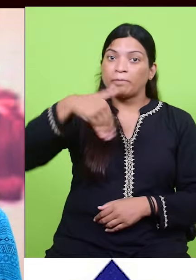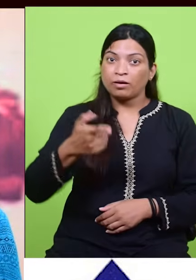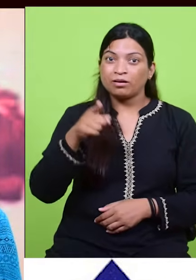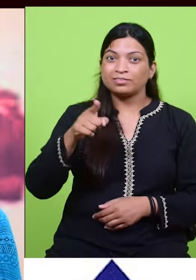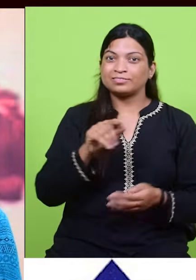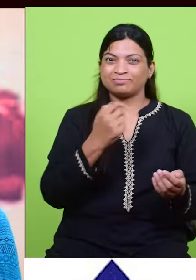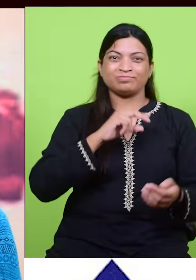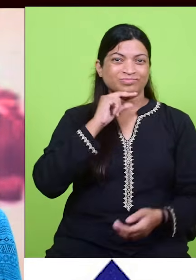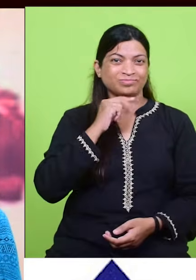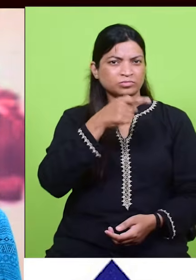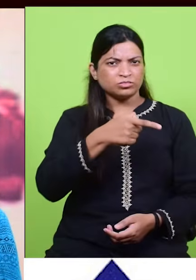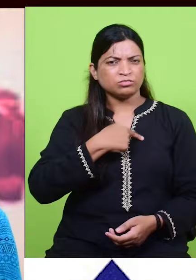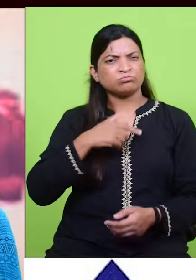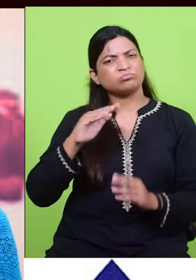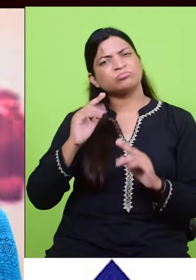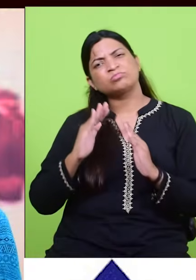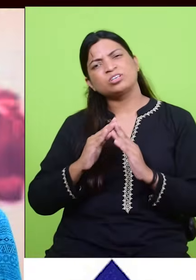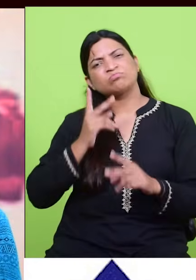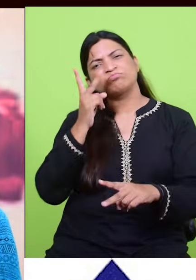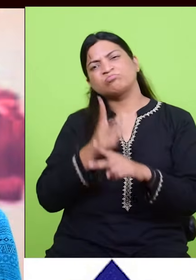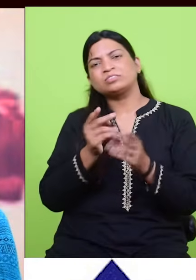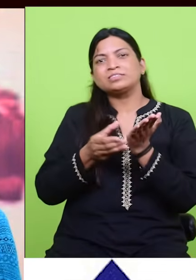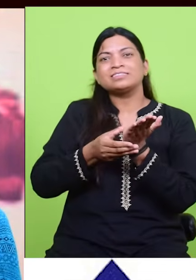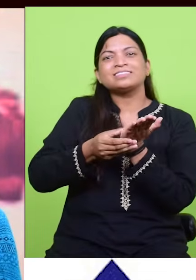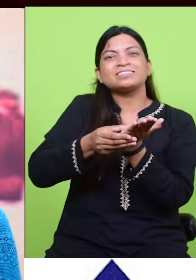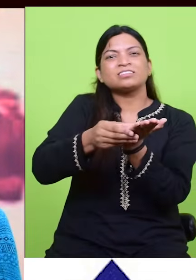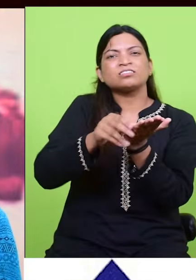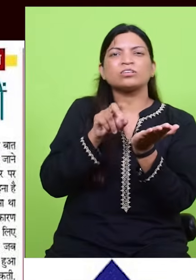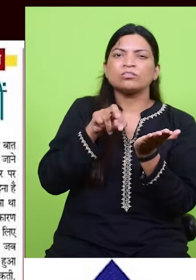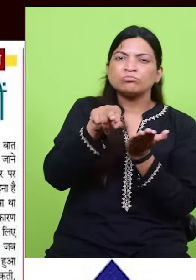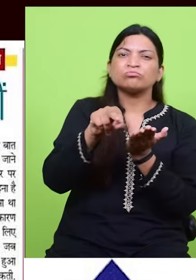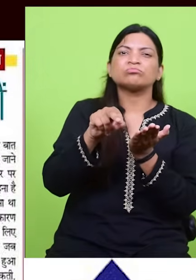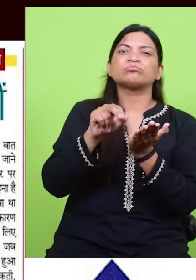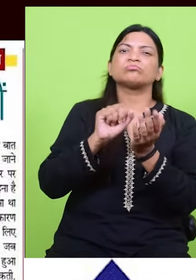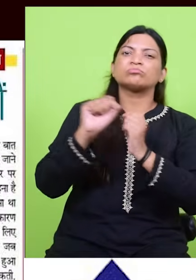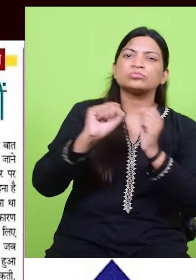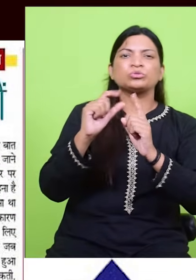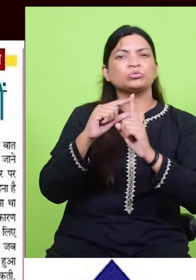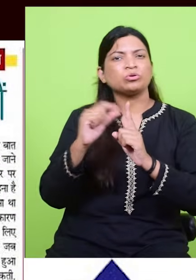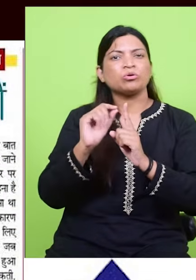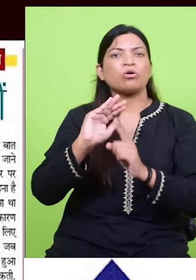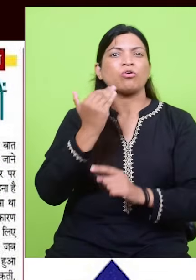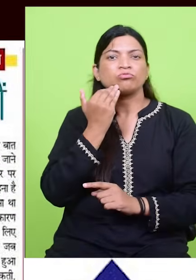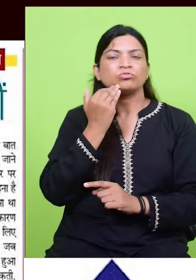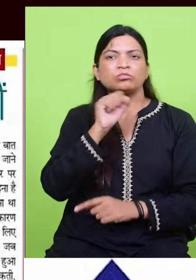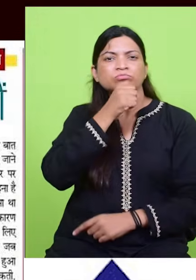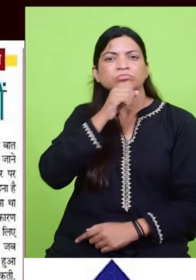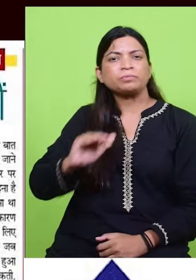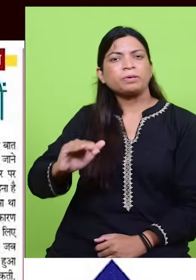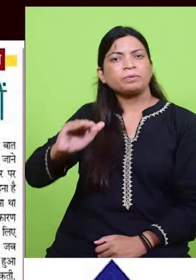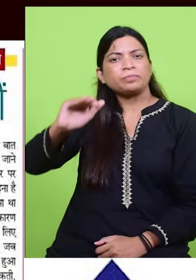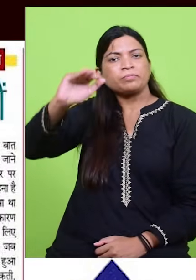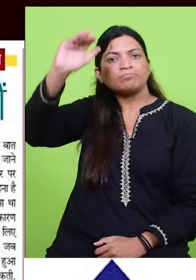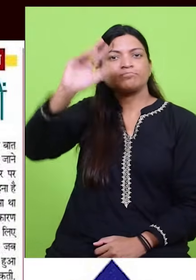बाद हमने इसको मतलब घर में रखा, उसका हम ये एक्यूप्रेशर करवाया, ऐसे ऐसे इलाज काफ़ी करवाते